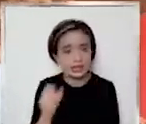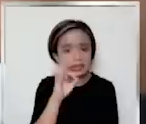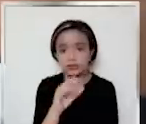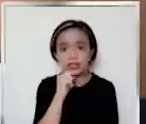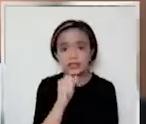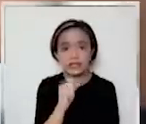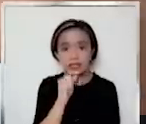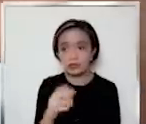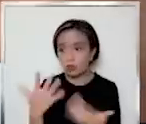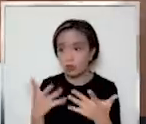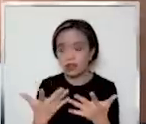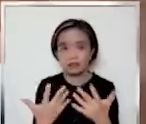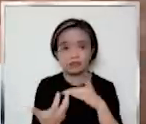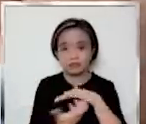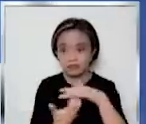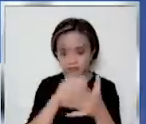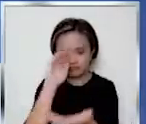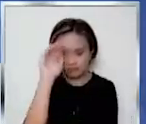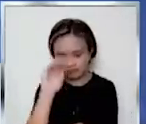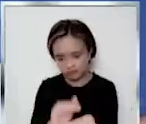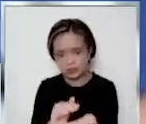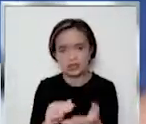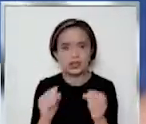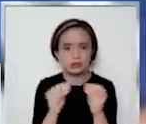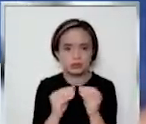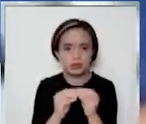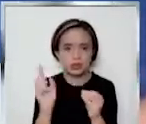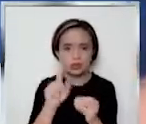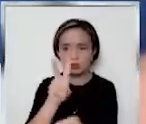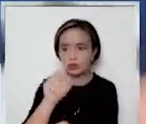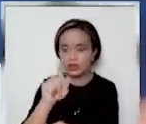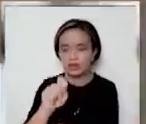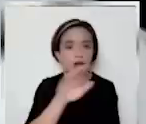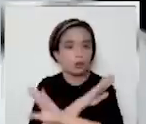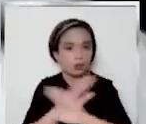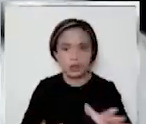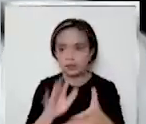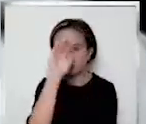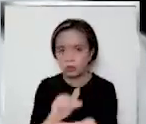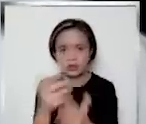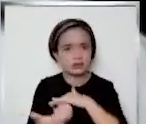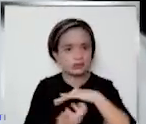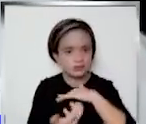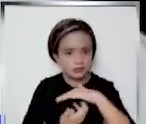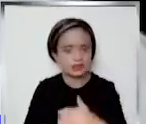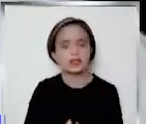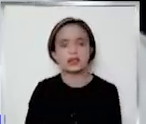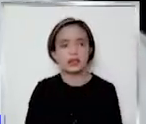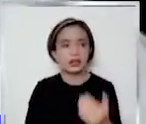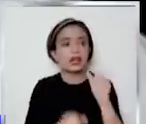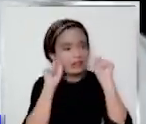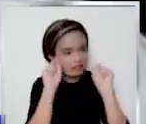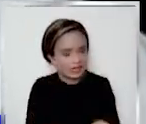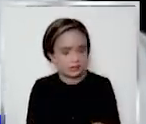suki, mapipilitang saluhin ang dagdag gasto sa VAT, wag lang mabawasan ng kliyente. May possibility kasi minsan ang